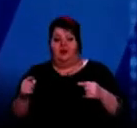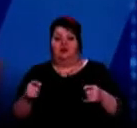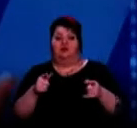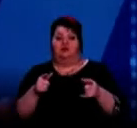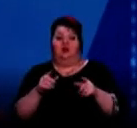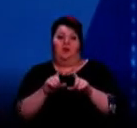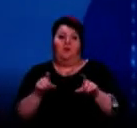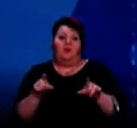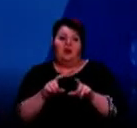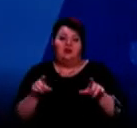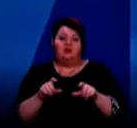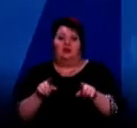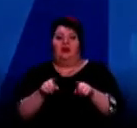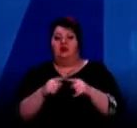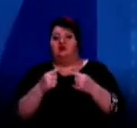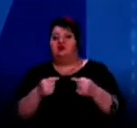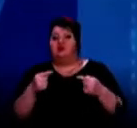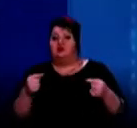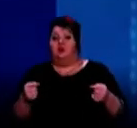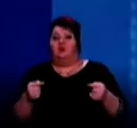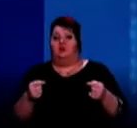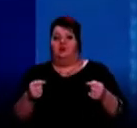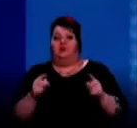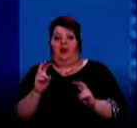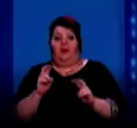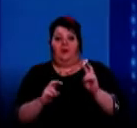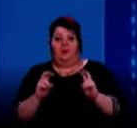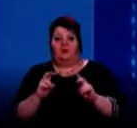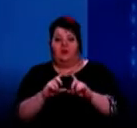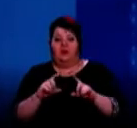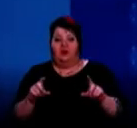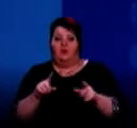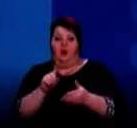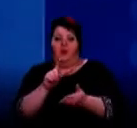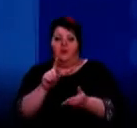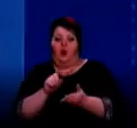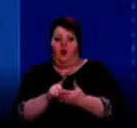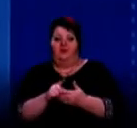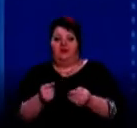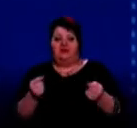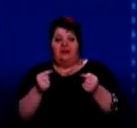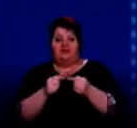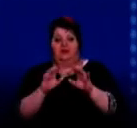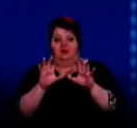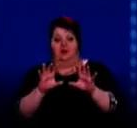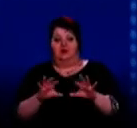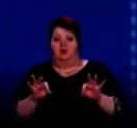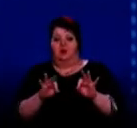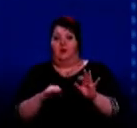як інші супермаркети, як інші торгові підприємства, повинні, згідно з законом про